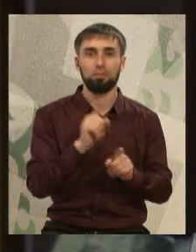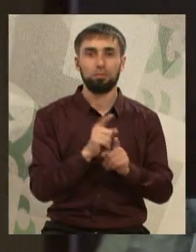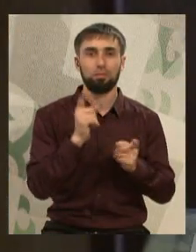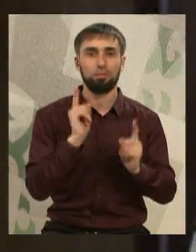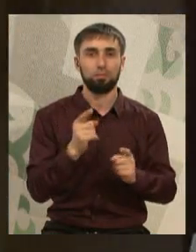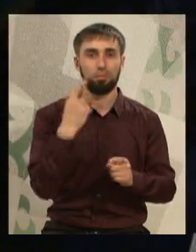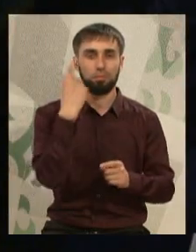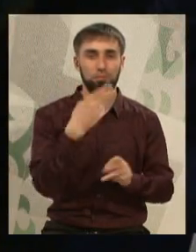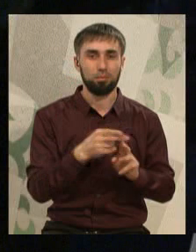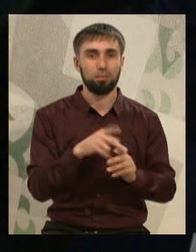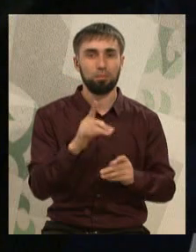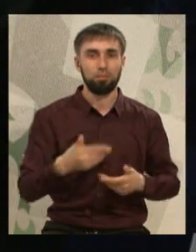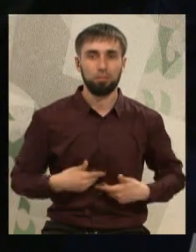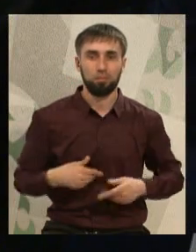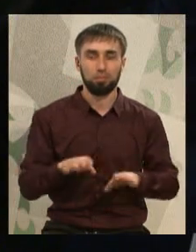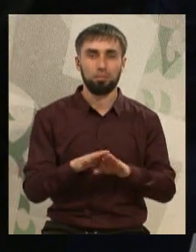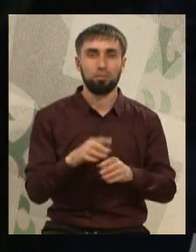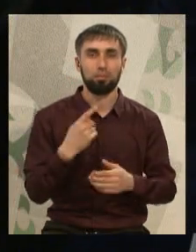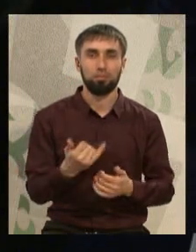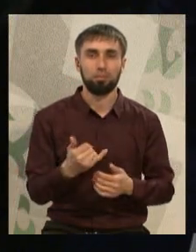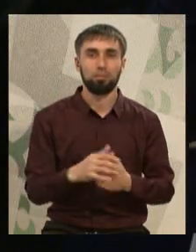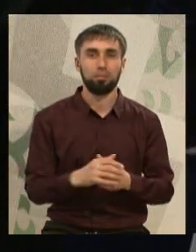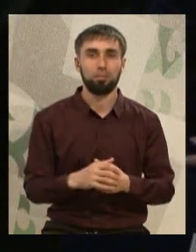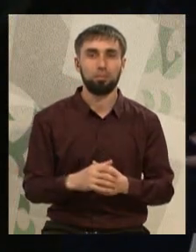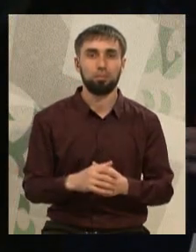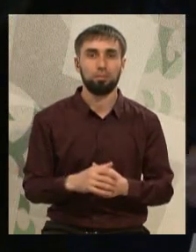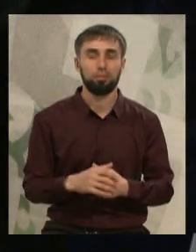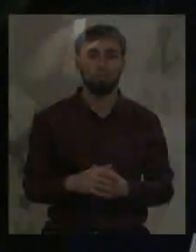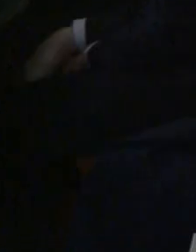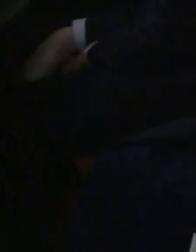на сцене, но и в жизни. Тамара Хшагульгова, Магомед Белакиев, Новости 24.